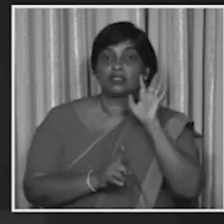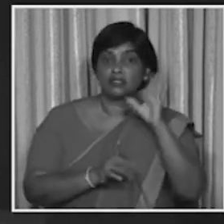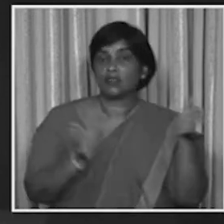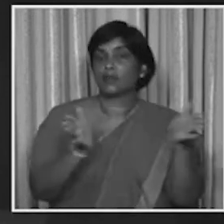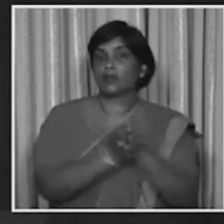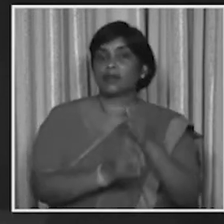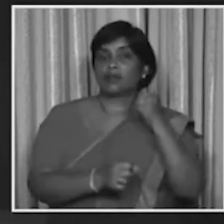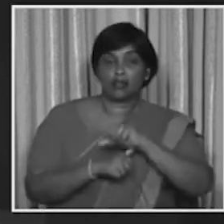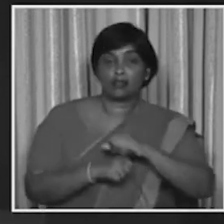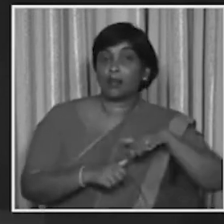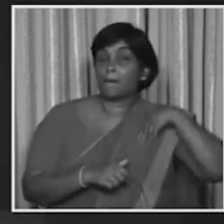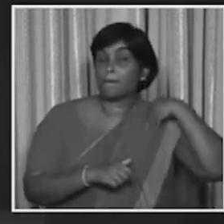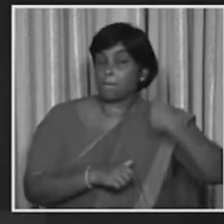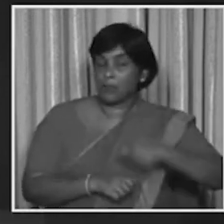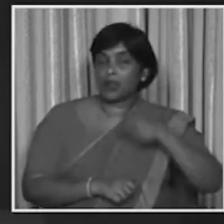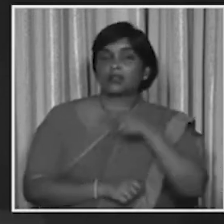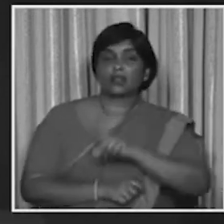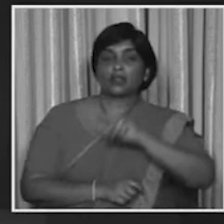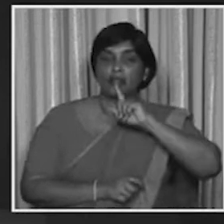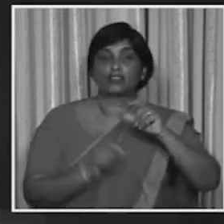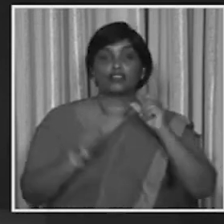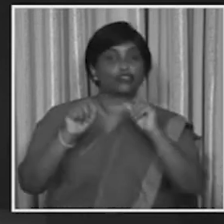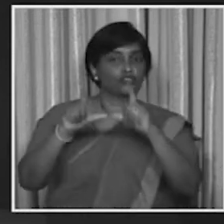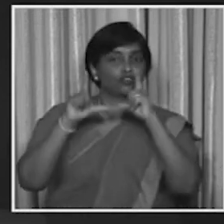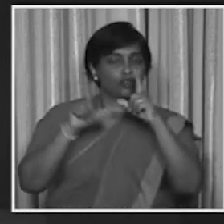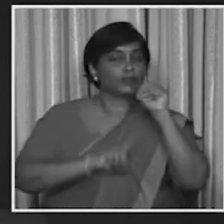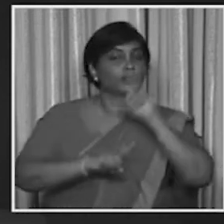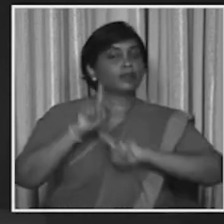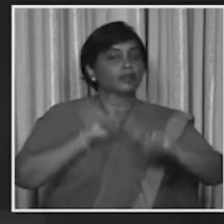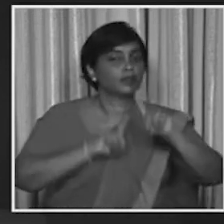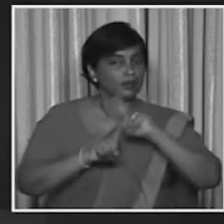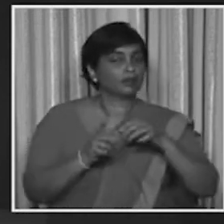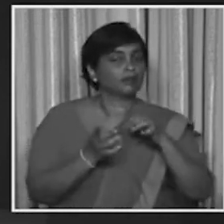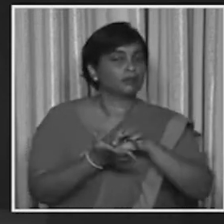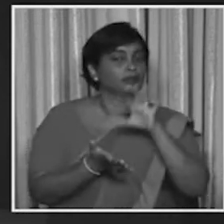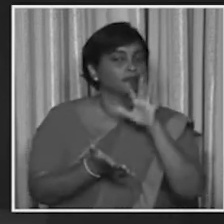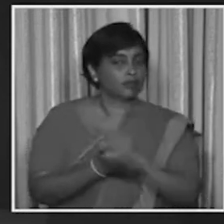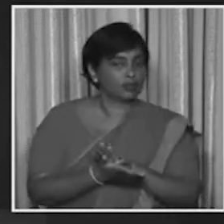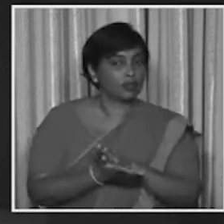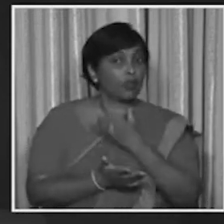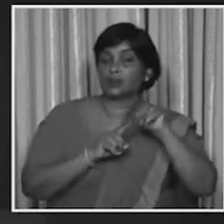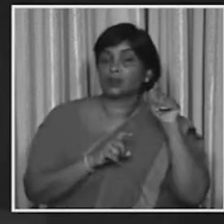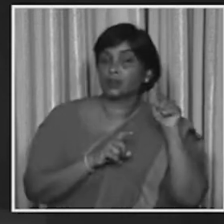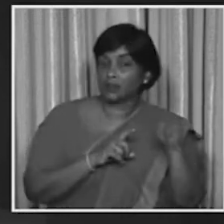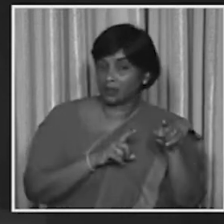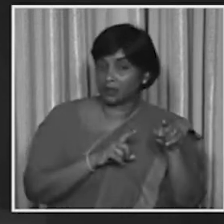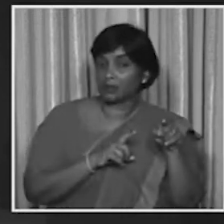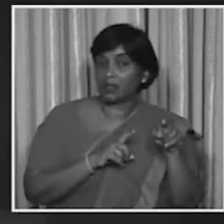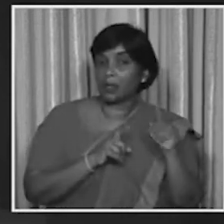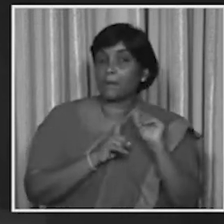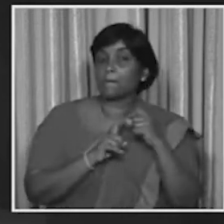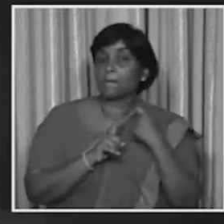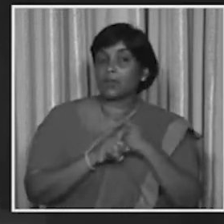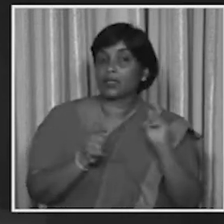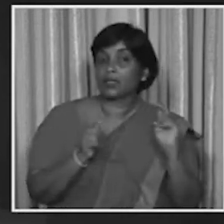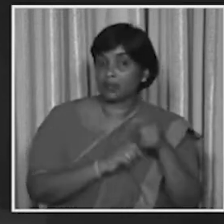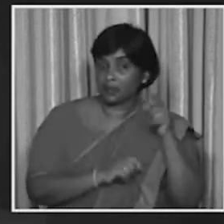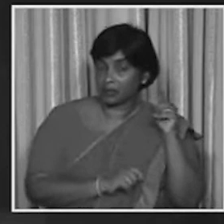pramukha aanduwa rakinne eka zoom saakatchawakin siddha una boruwak kiyana nan Pakistan cricket